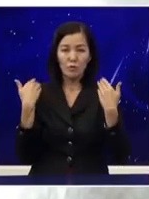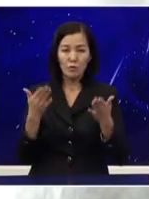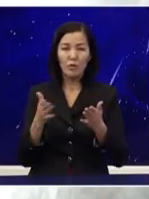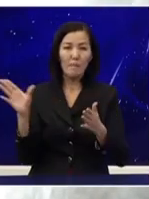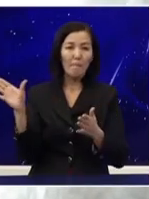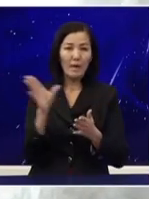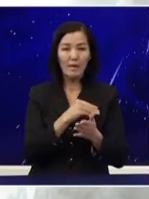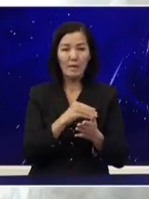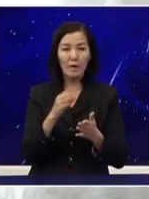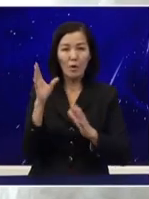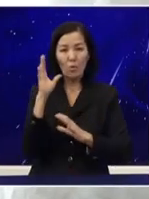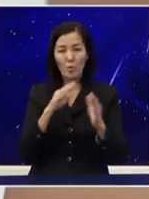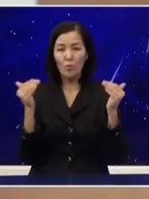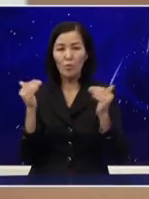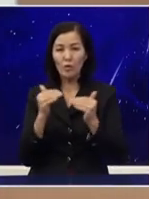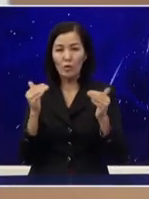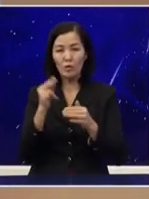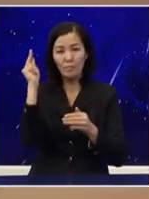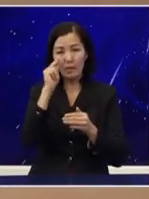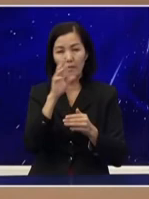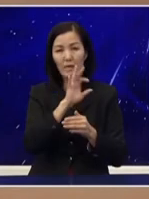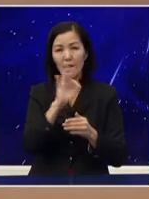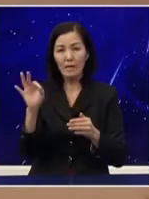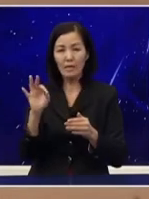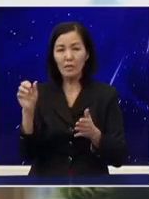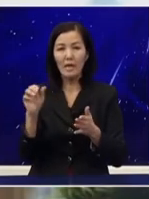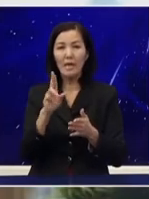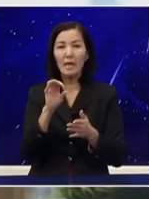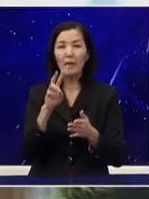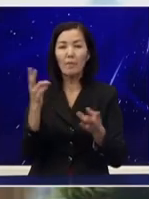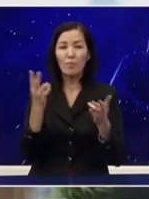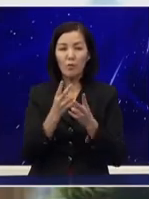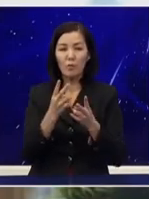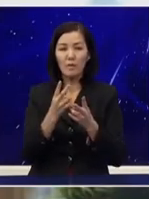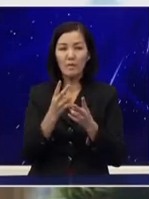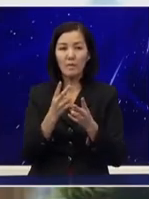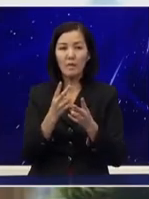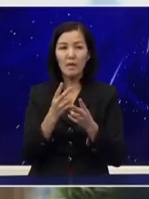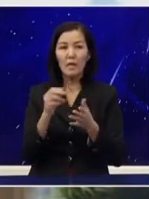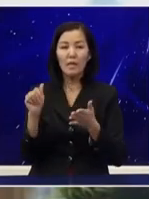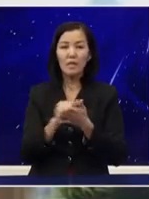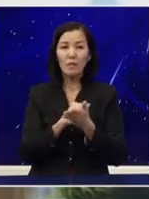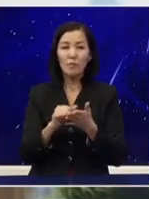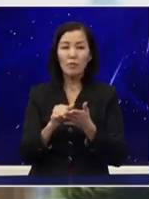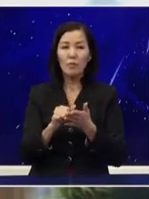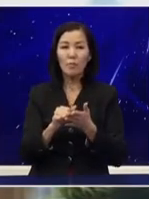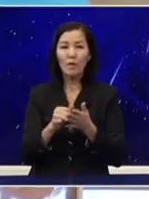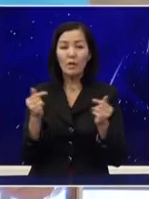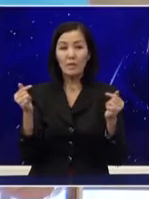барлық жоғарғы оқу орны әр түлектің білім сапасына кепіл болуы тиіс. Яғни маманға берілген диплом өзін ақтауы